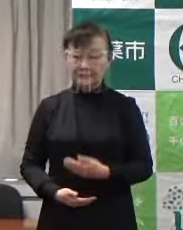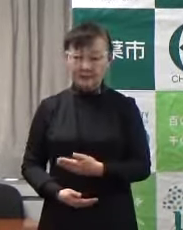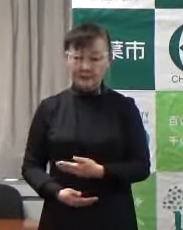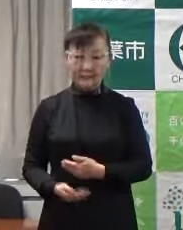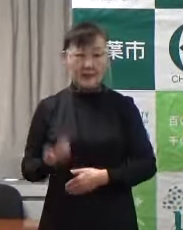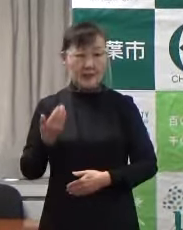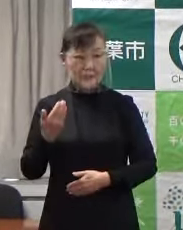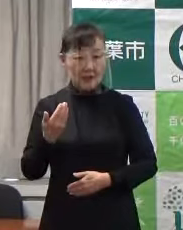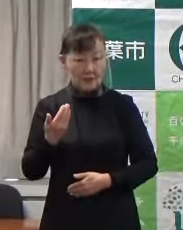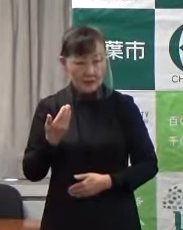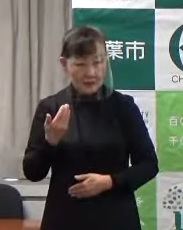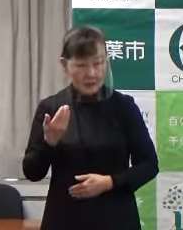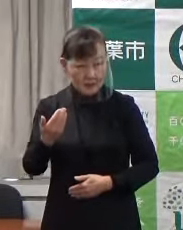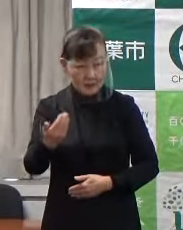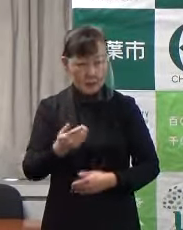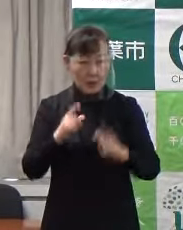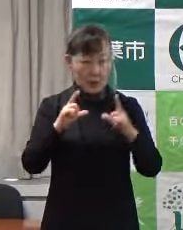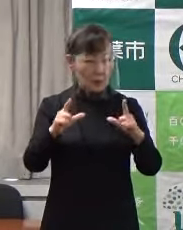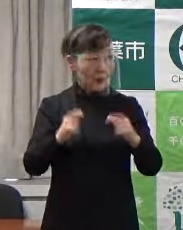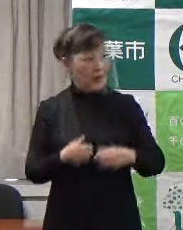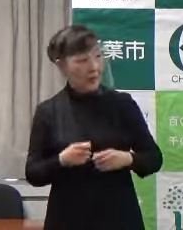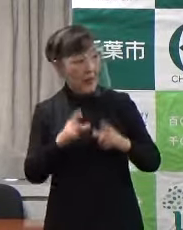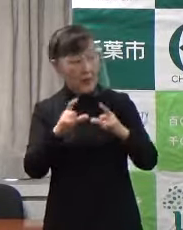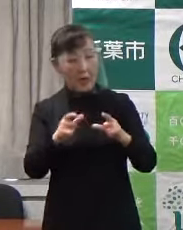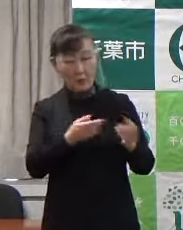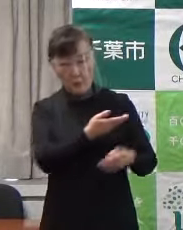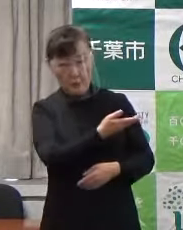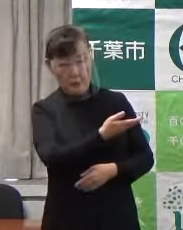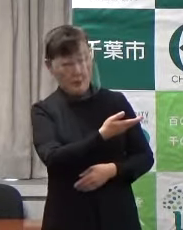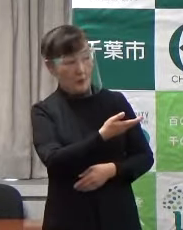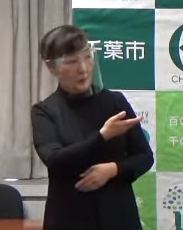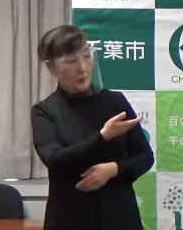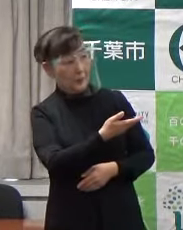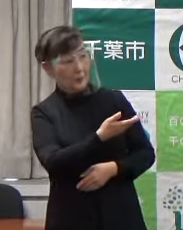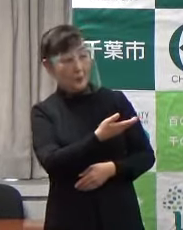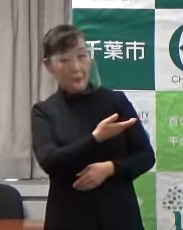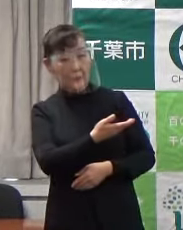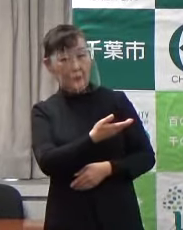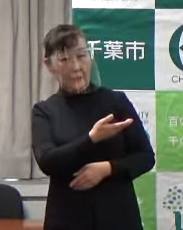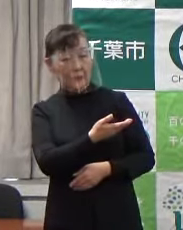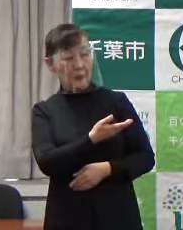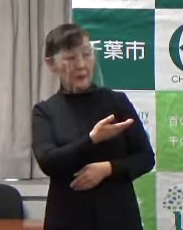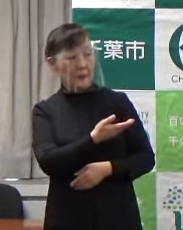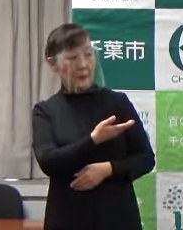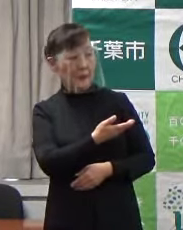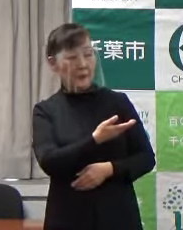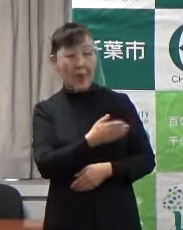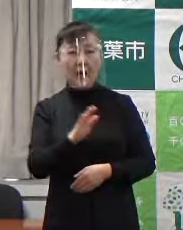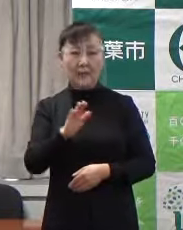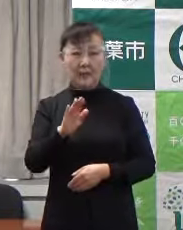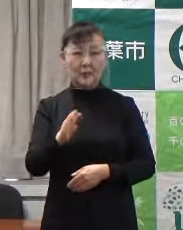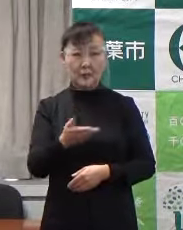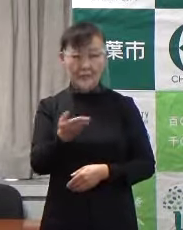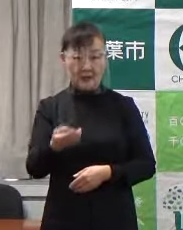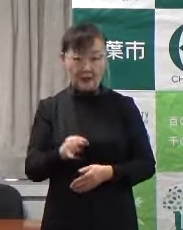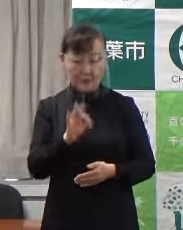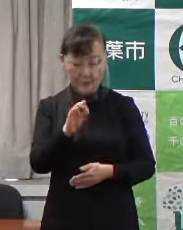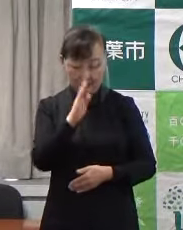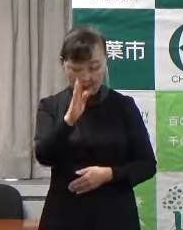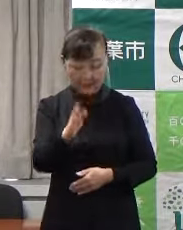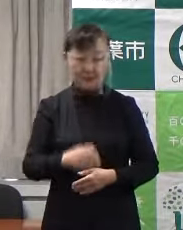それでは次の通り に入ります。カードはこのやつですね。どういうかこのやつ、まあ、後で皆さんにお見せします